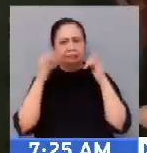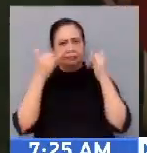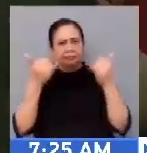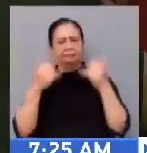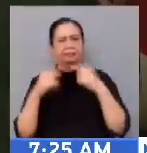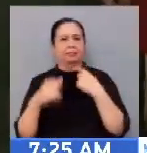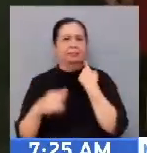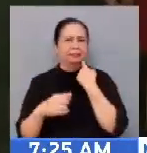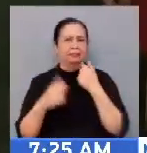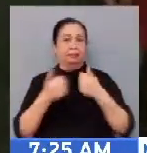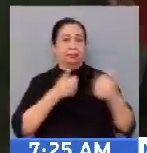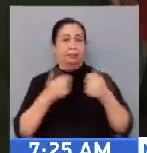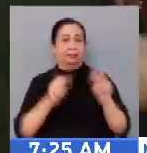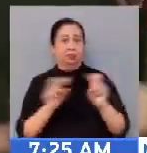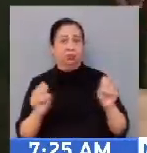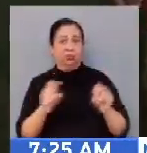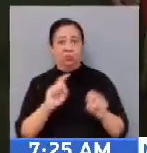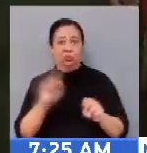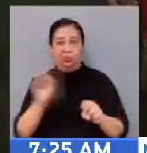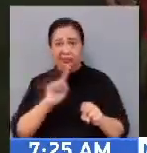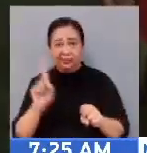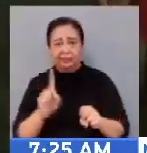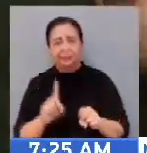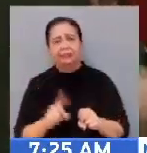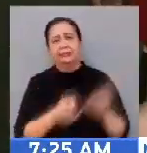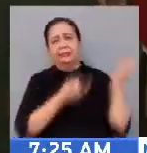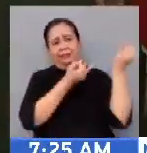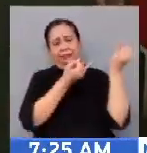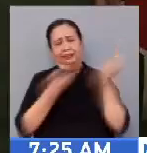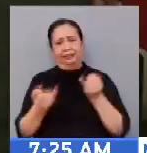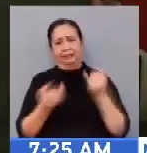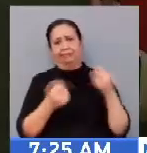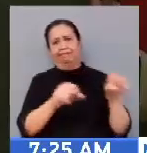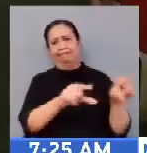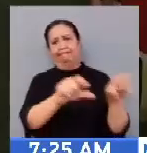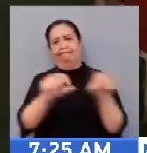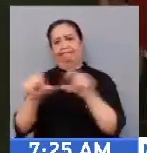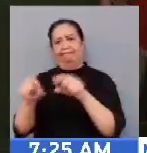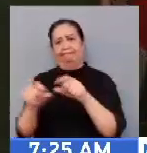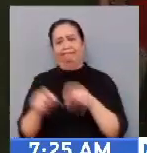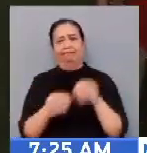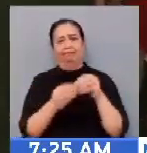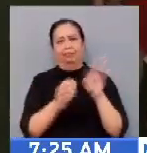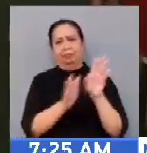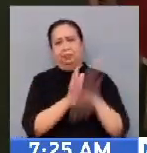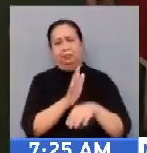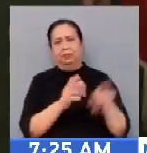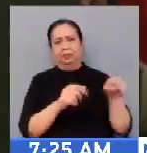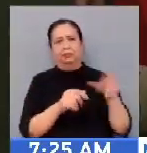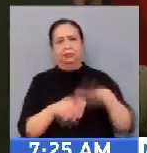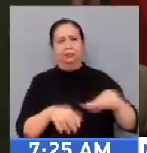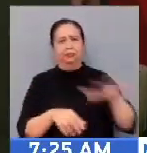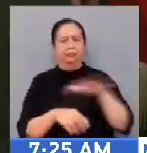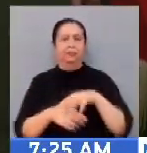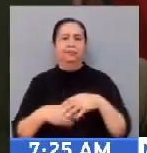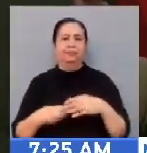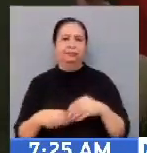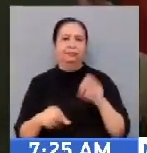sa mga panahong ito ay ang mga ibinebentang imported na produkto sa mga pamilihan kaya medyo kailangan eh